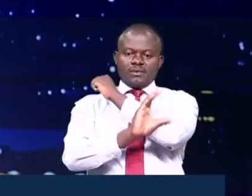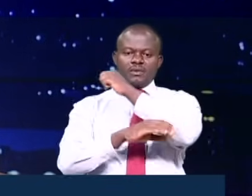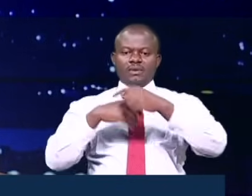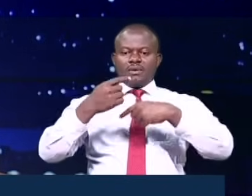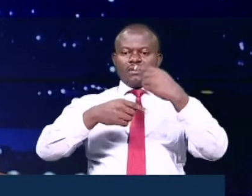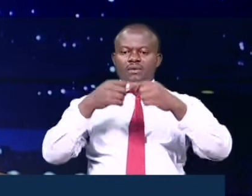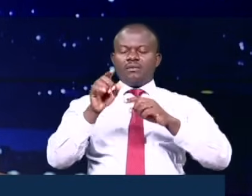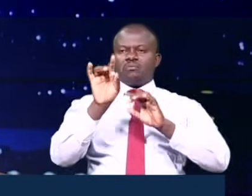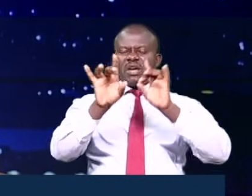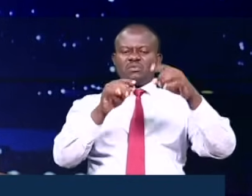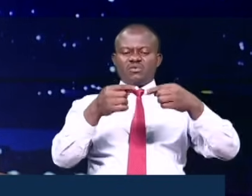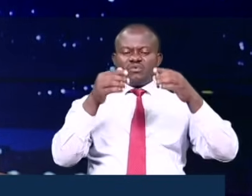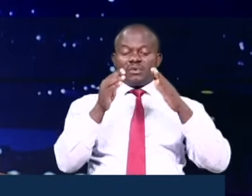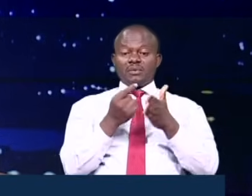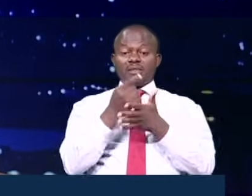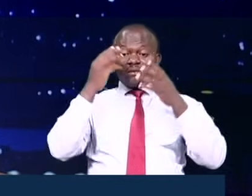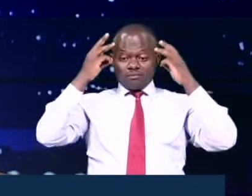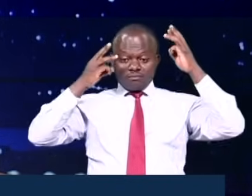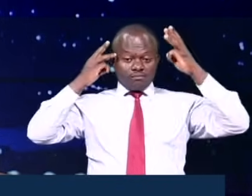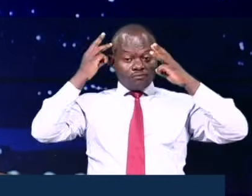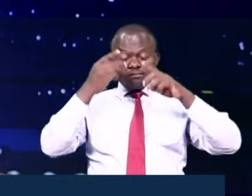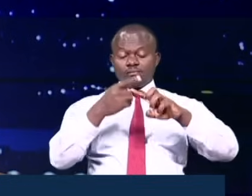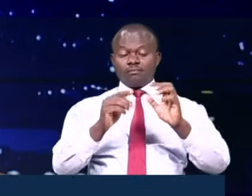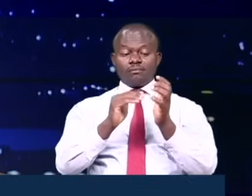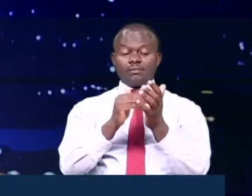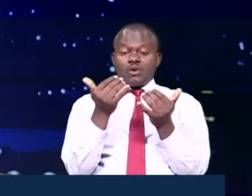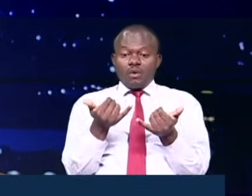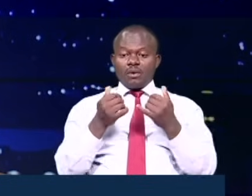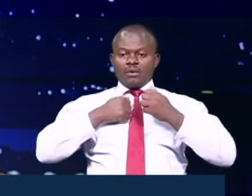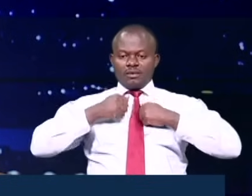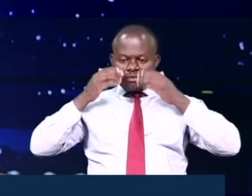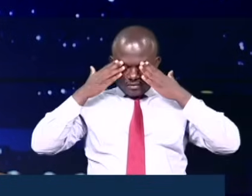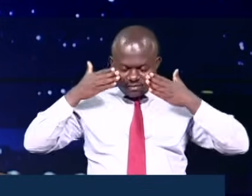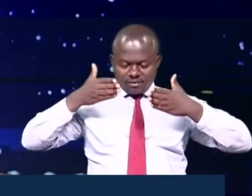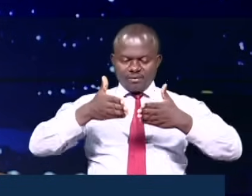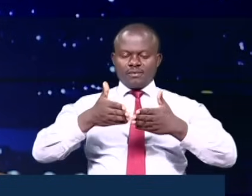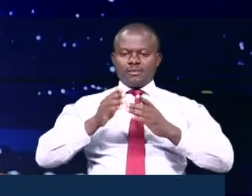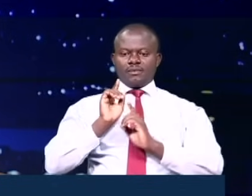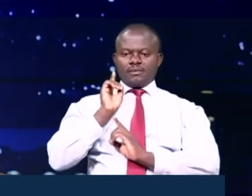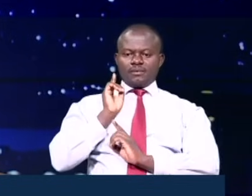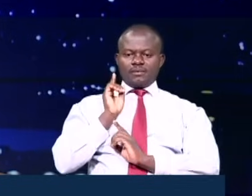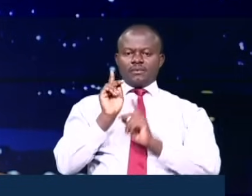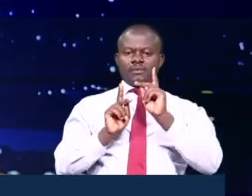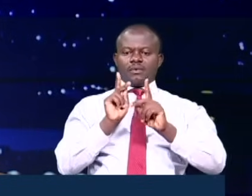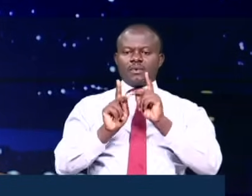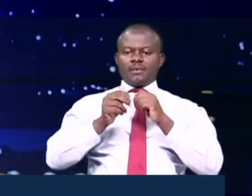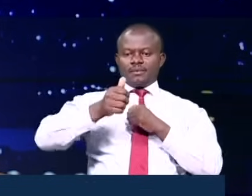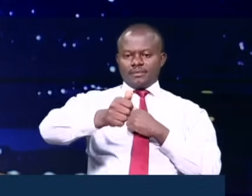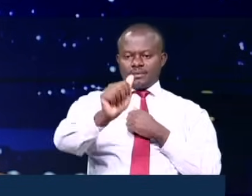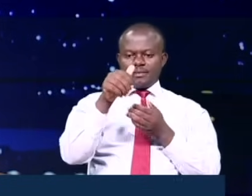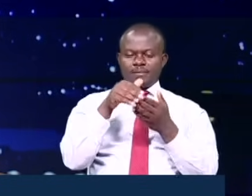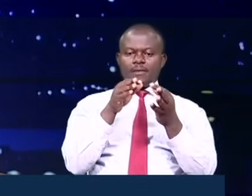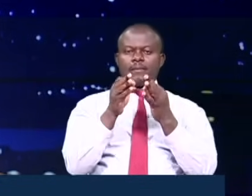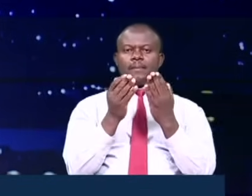ikabikomeje guhembera urwango biteye impungenge ariko ko icyo u Rwanda rushyize imbere ari umutekano w'abaturage barwo Jean